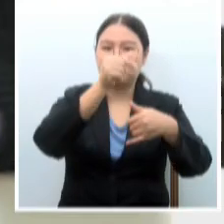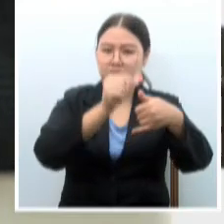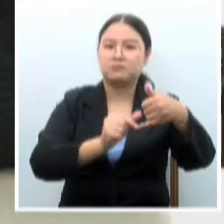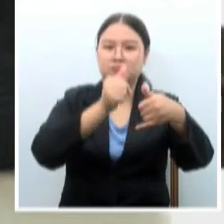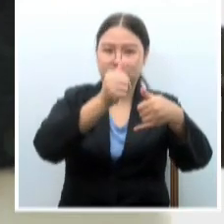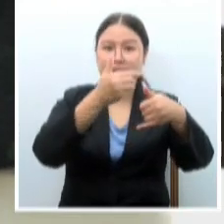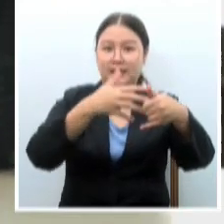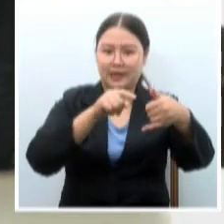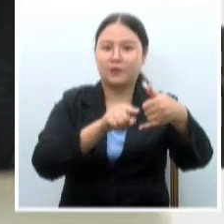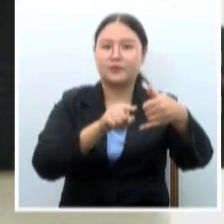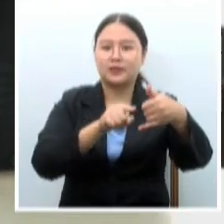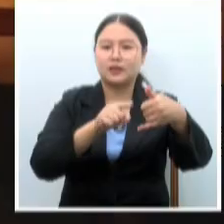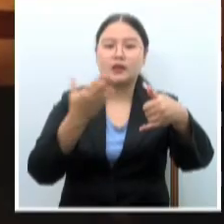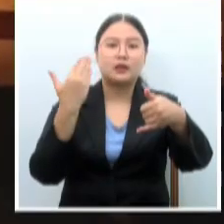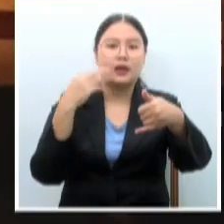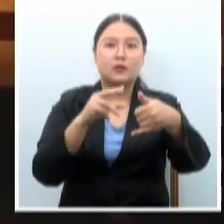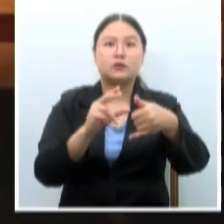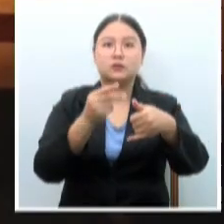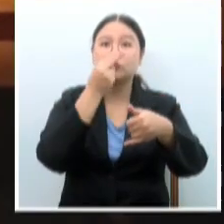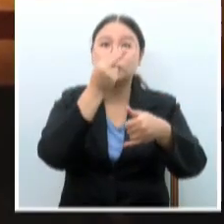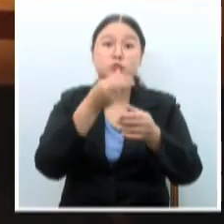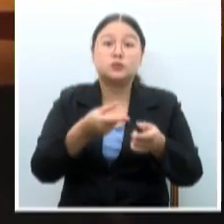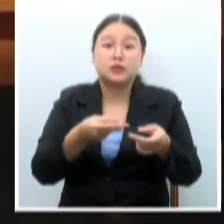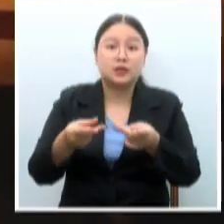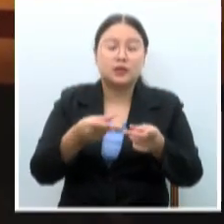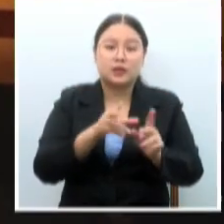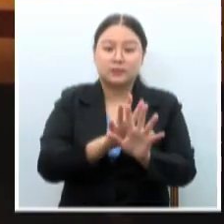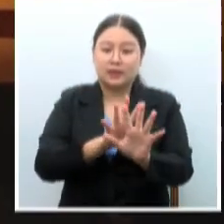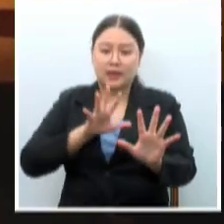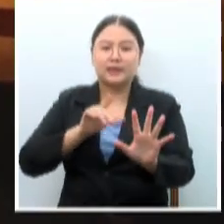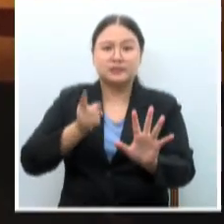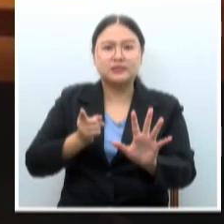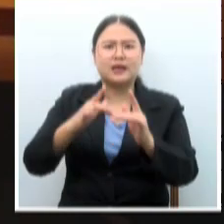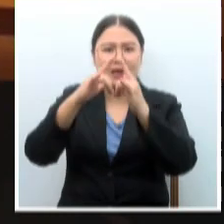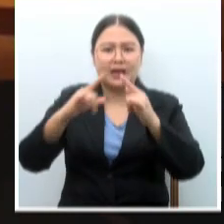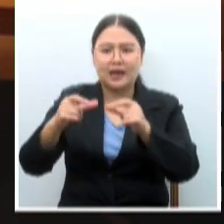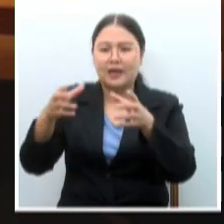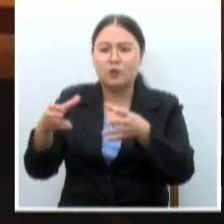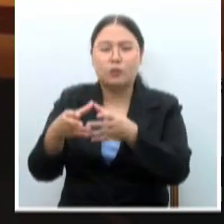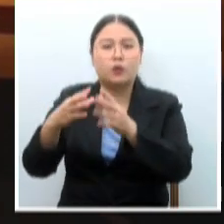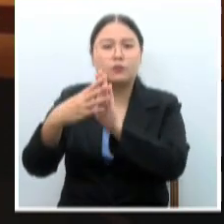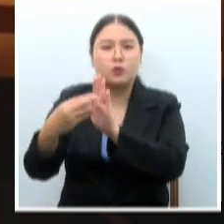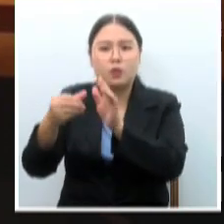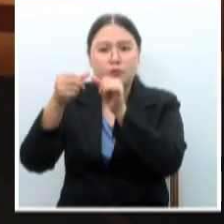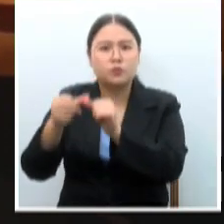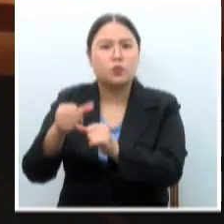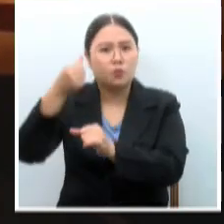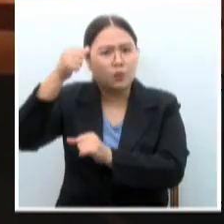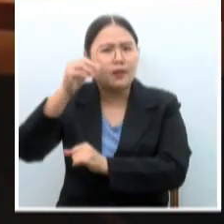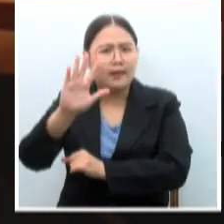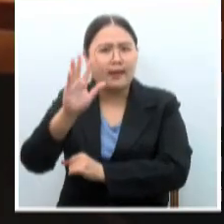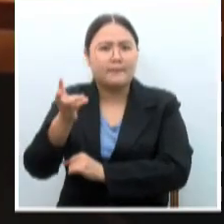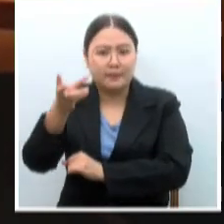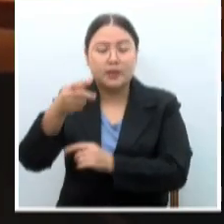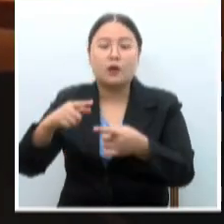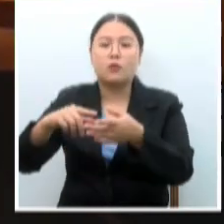อนเสิร์ตนะครับน้องๆเนี่ยเพียง5วันเท่านั้นที่มาอยู่ค่ายนะครับเขาสามารถเติบโตได้อย่างก้าวกระโดดแปลว่ามีพื้นฐานที่ดีนะ